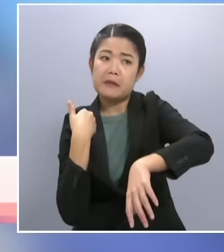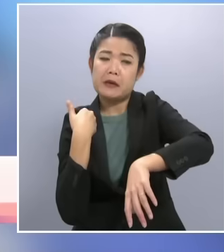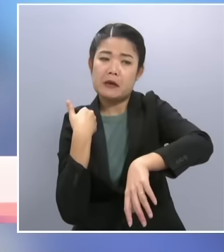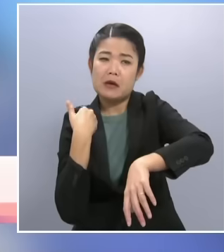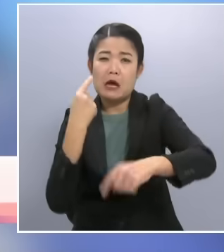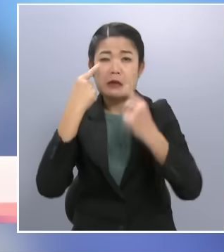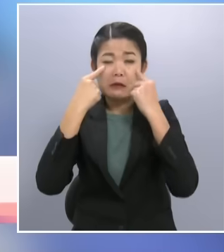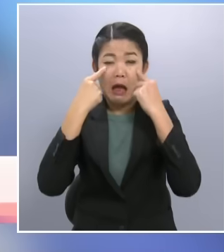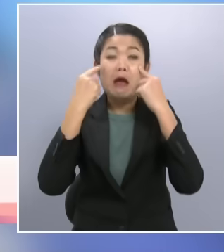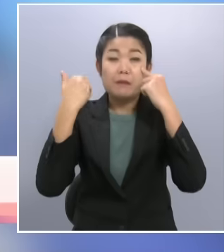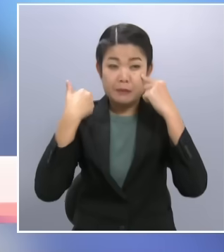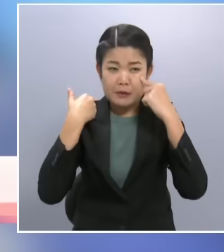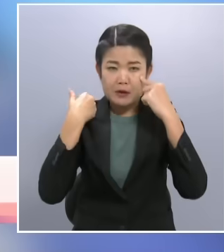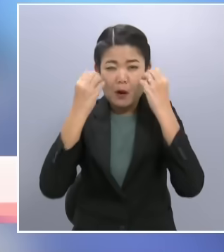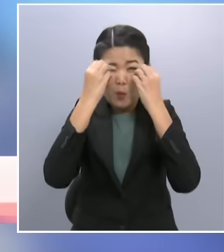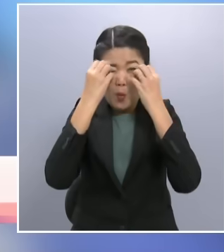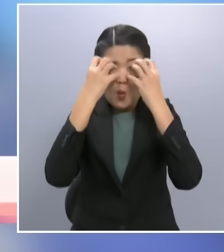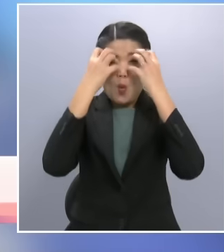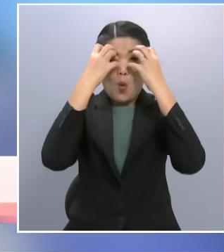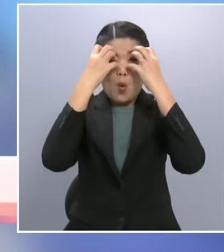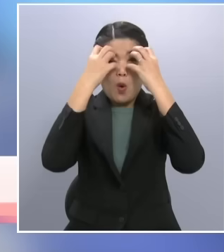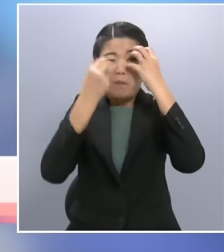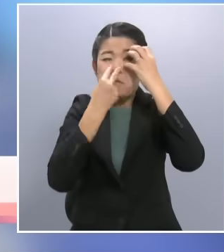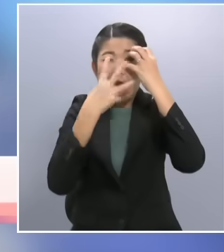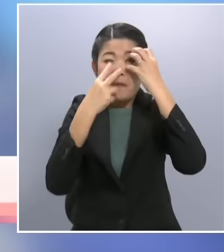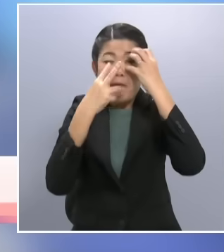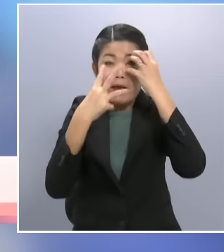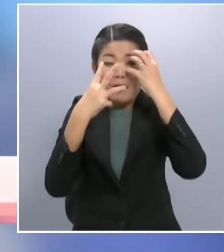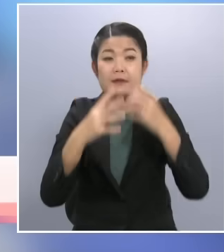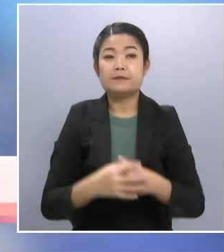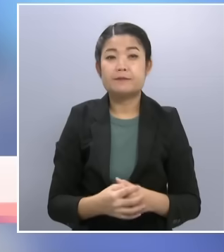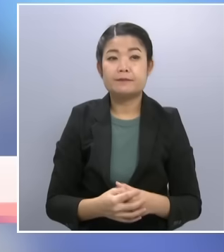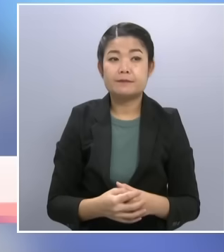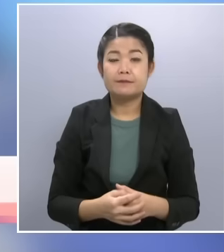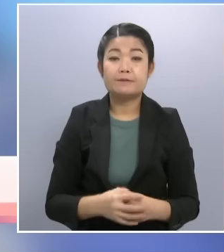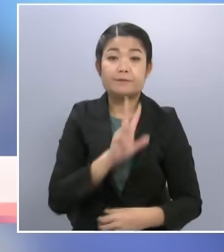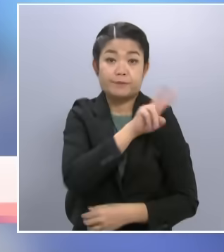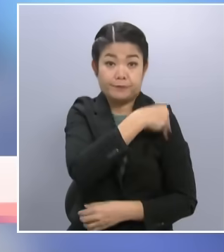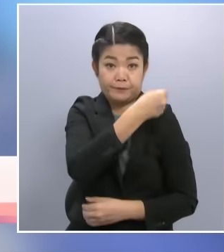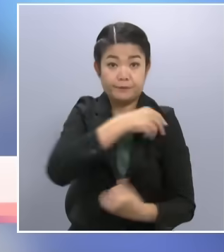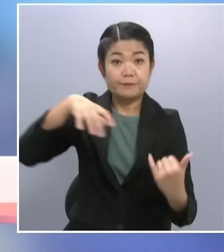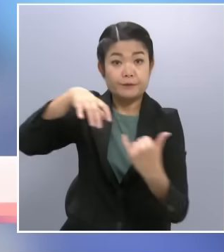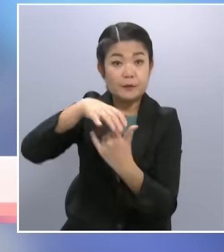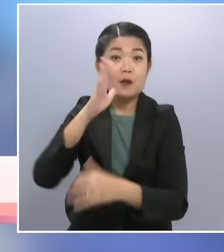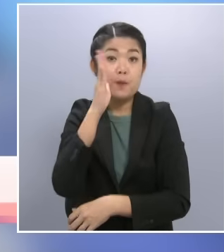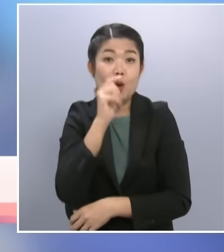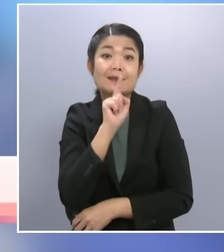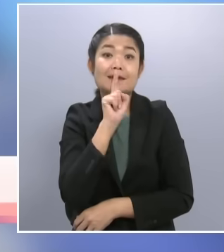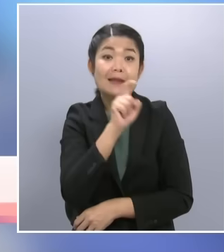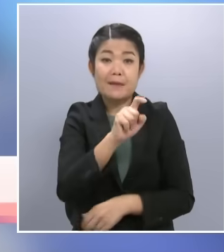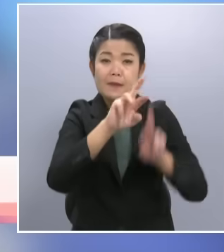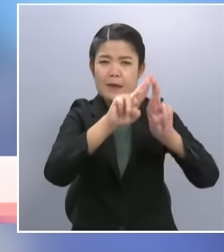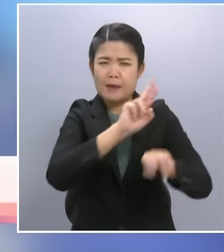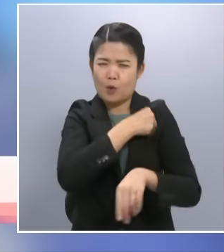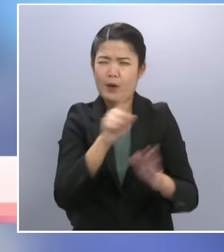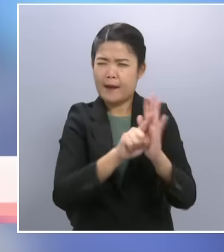ถึงตาของเธอด้วยตาบวมปิดเริ่มจะมองไม่เห็นระหว่างนักศึกษาตัวค่ะคุณพ่อของเธอก็ไปถามทางคลินิกประมาณ 3